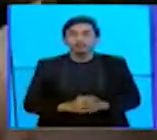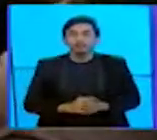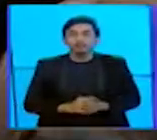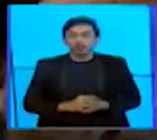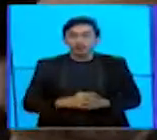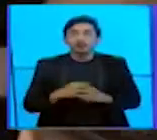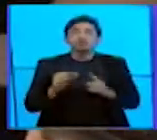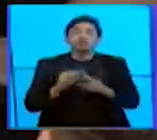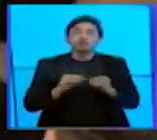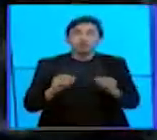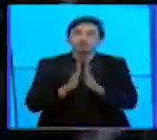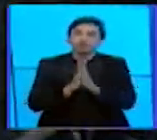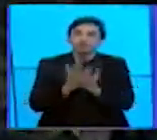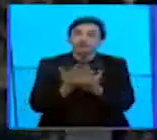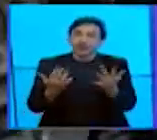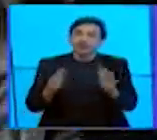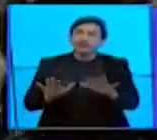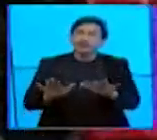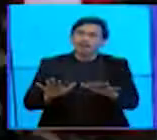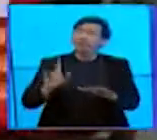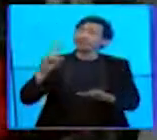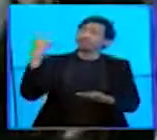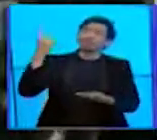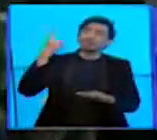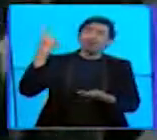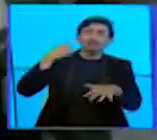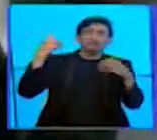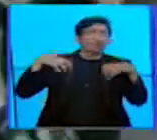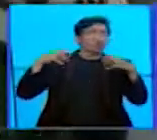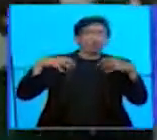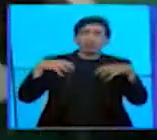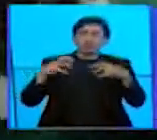terlebih saat cuaca ekstrim. Dari Karangasem, Bali, Yunda Ariesta melaporkan.